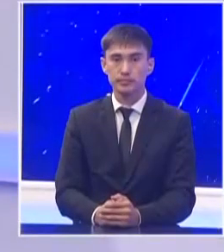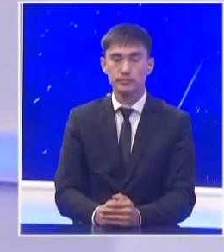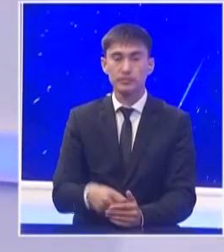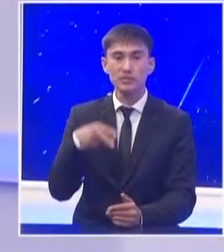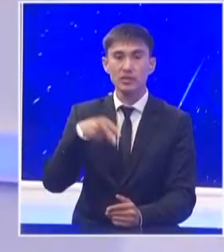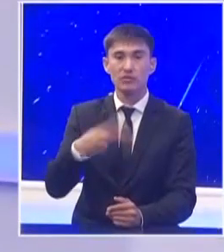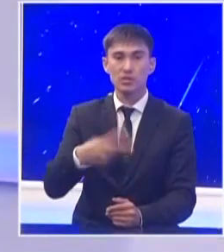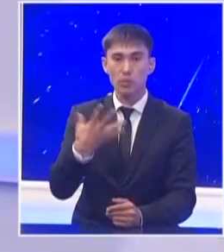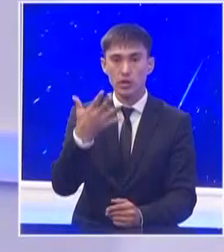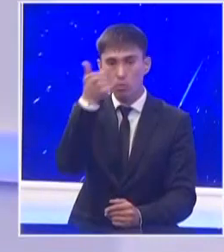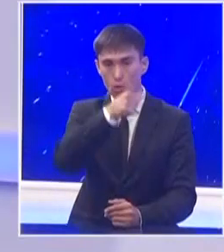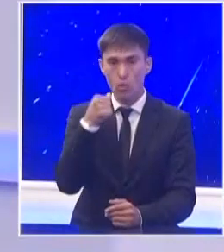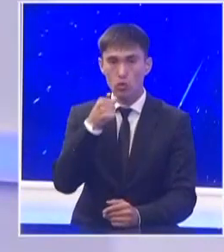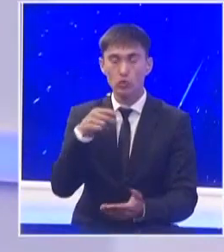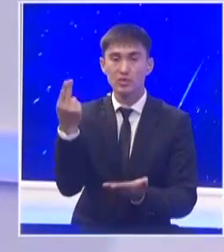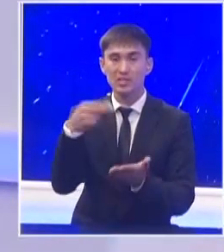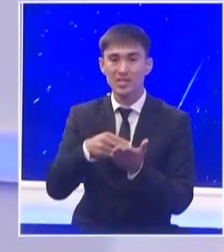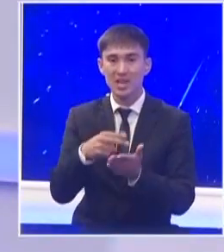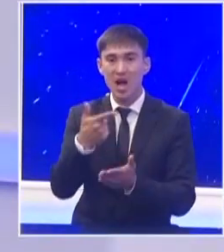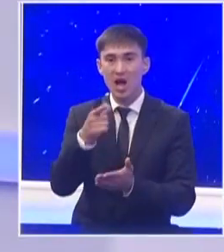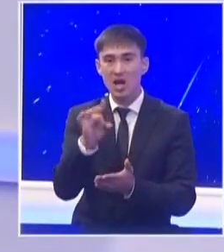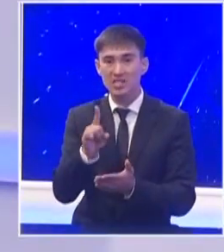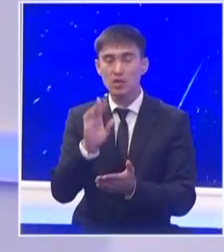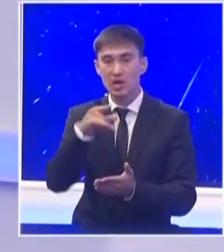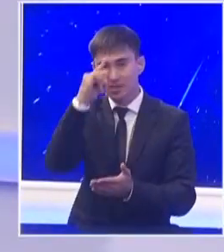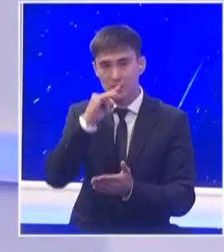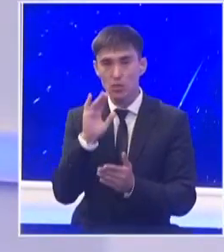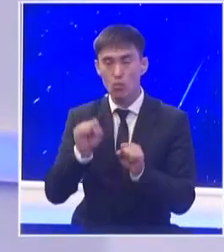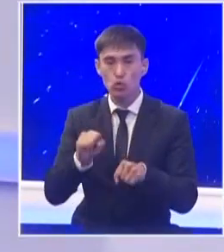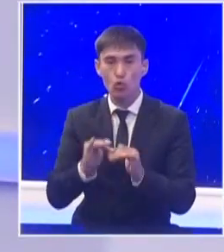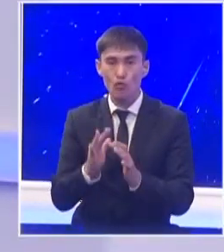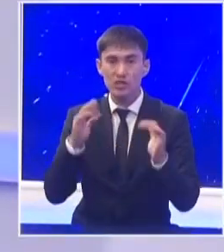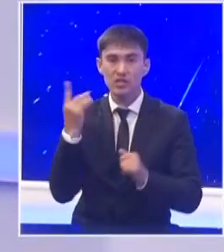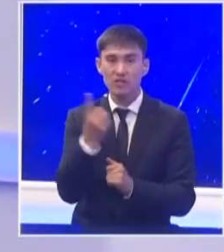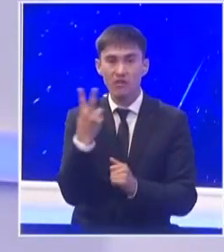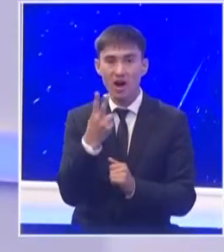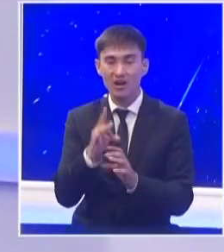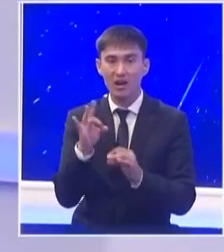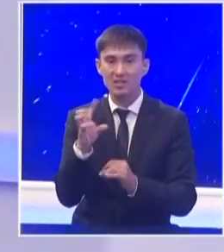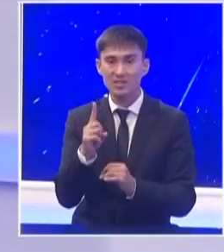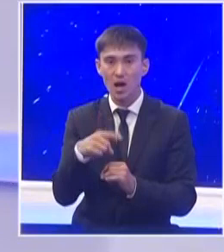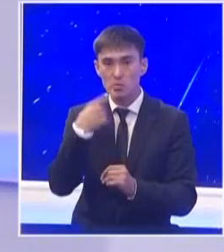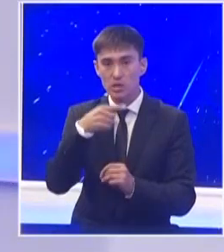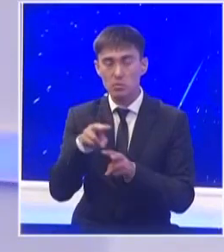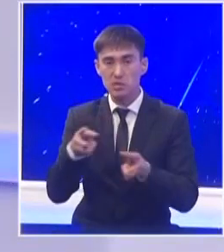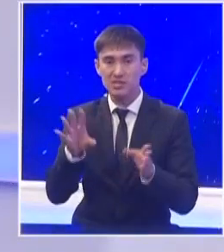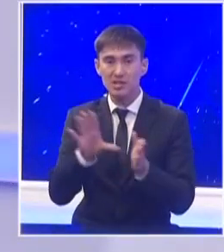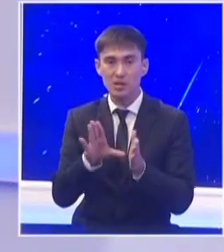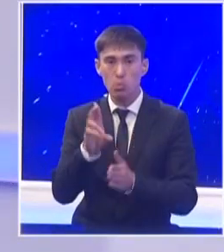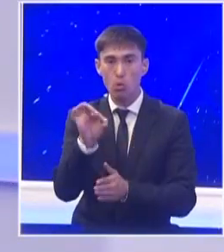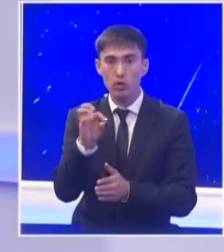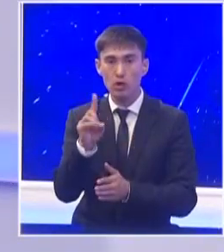К 2025 году цена сжиженного газа в Казахстане может увеличиться почти в два раза. Как отметил министр энергетики